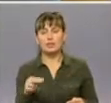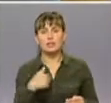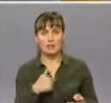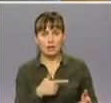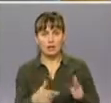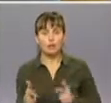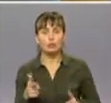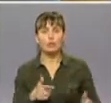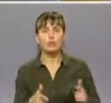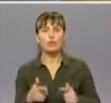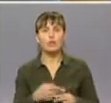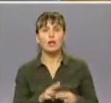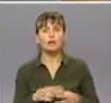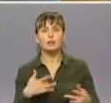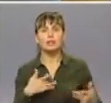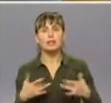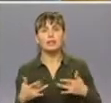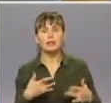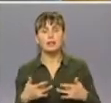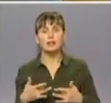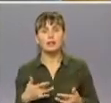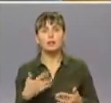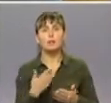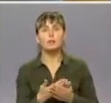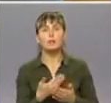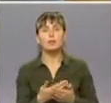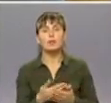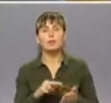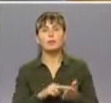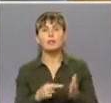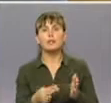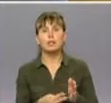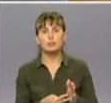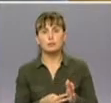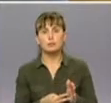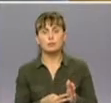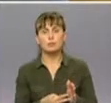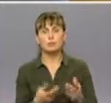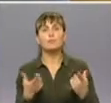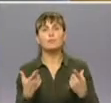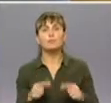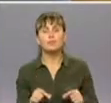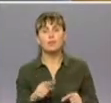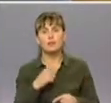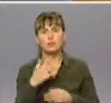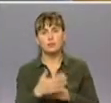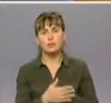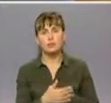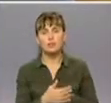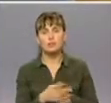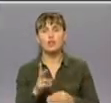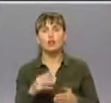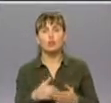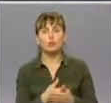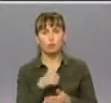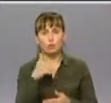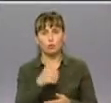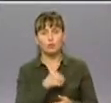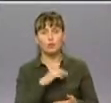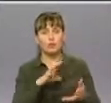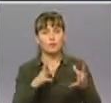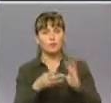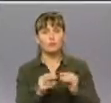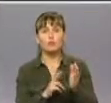готовлю этот спектакль, премьера планируется где-то близко к Новому году. Всего